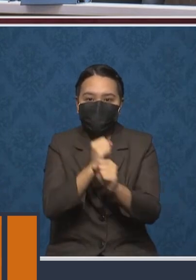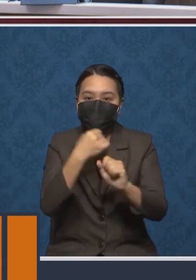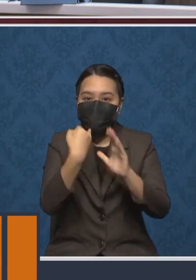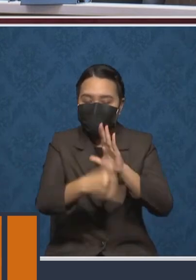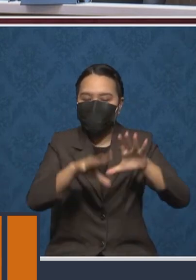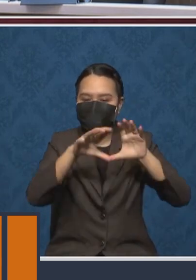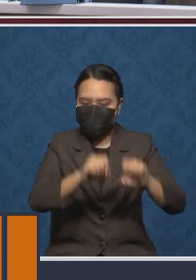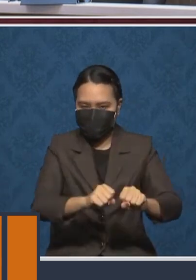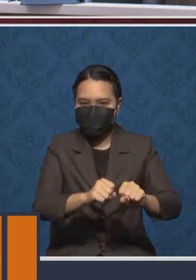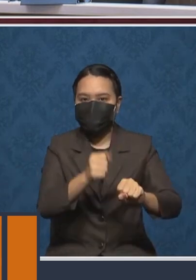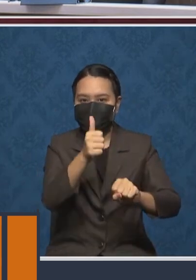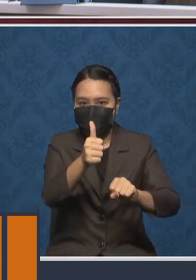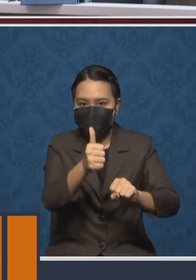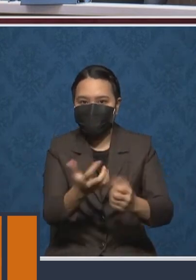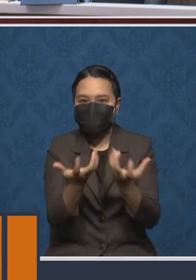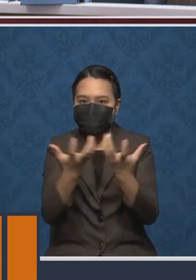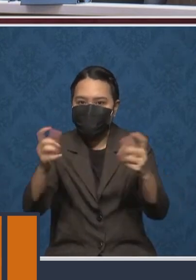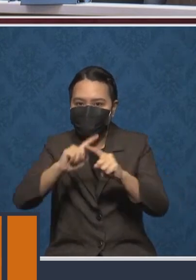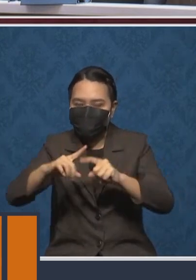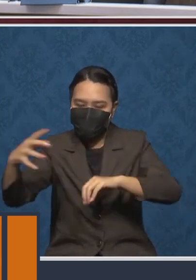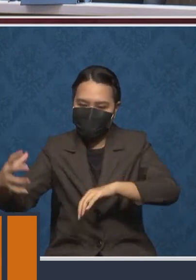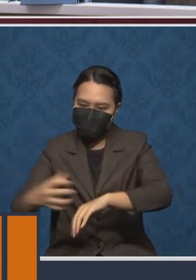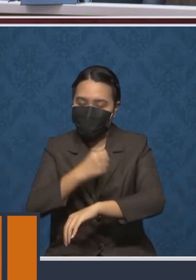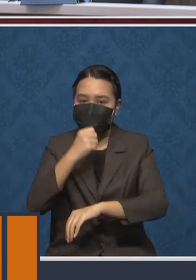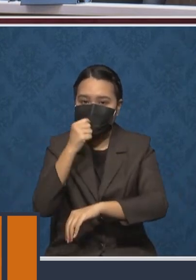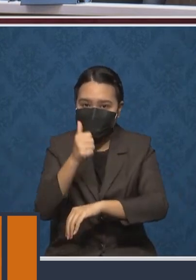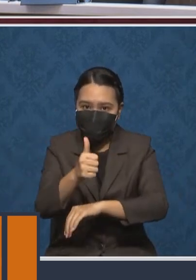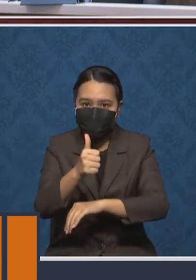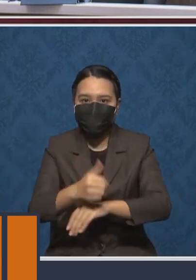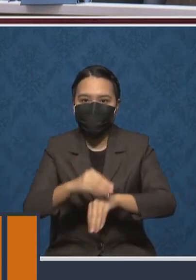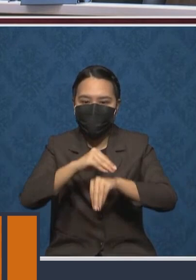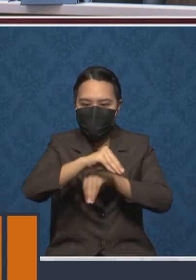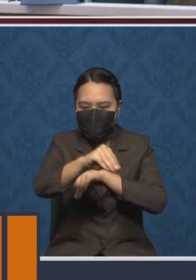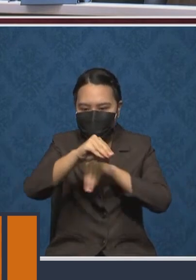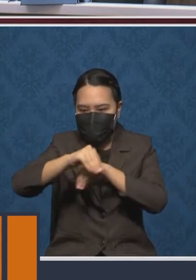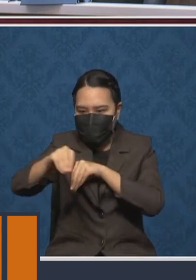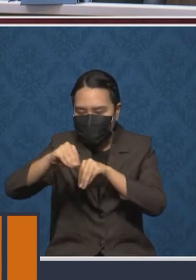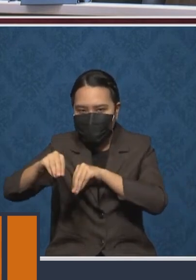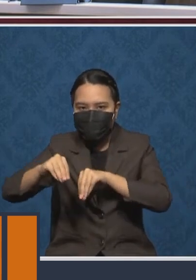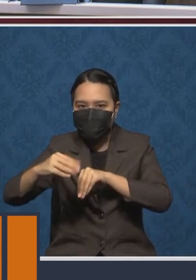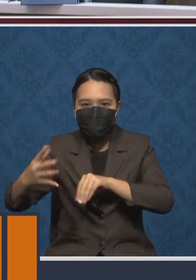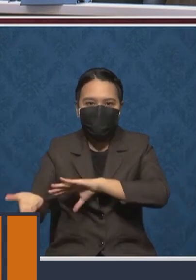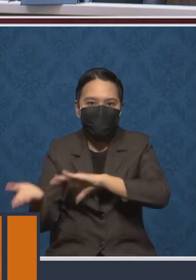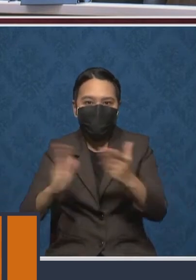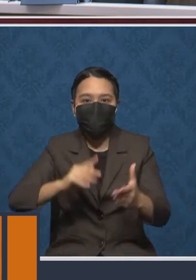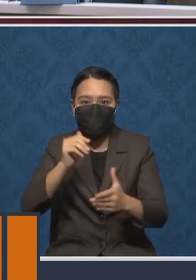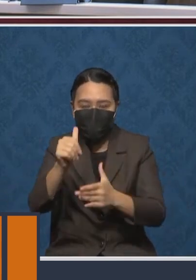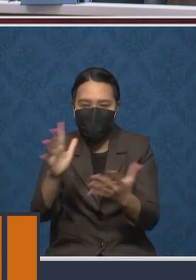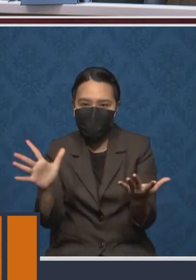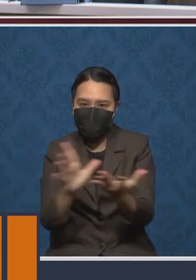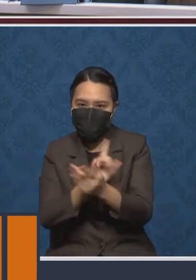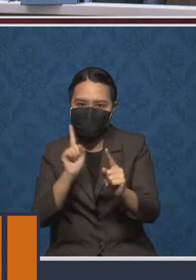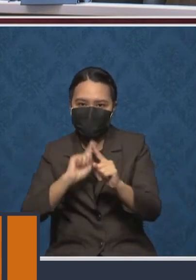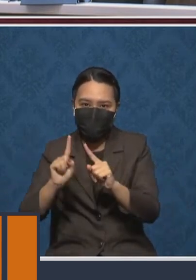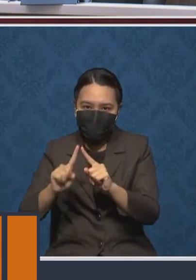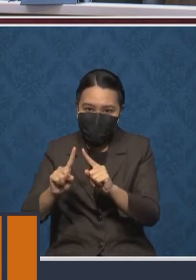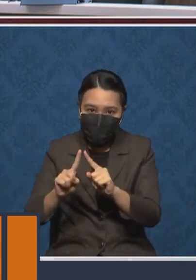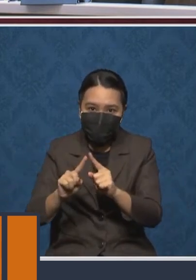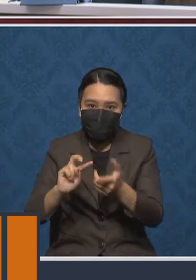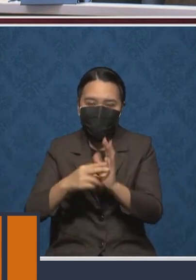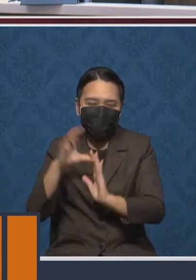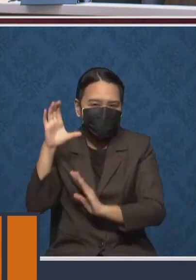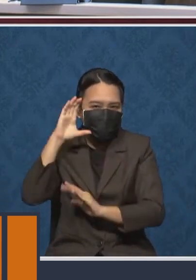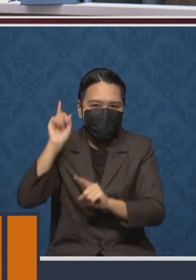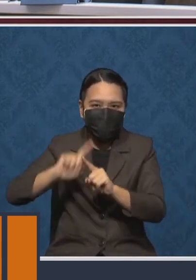มูลค่าทรัพย์สินที่ได้ถูกยึดมากขึ้นทำลายเครือข่ายแน่นอนครับสภาพสังคมลดความหวาดระแวงและเพิ่มความเชื่อมั่นในเรื่องความยุติธ